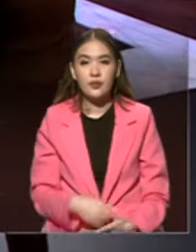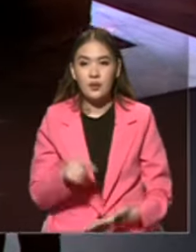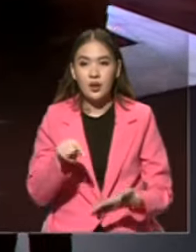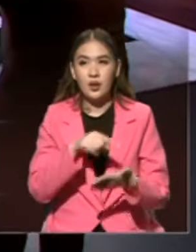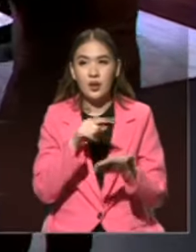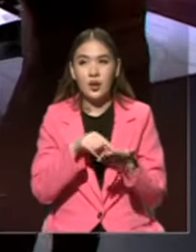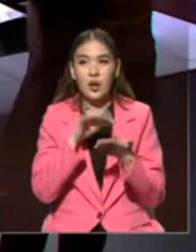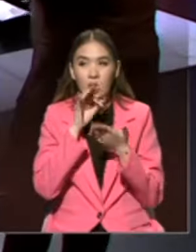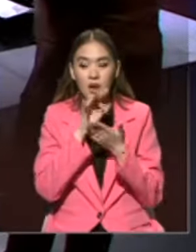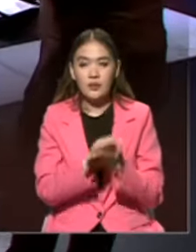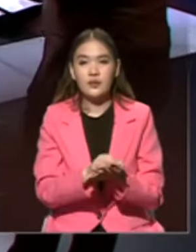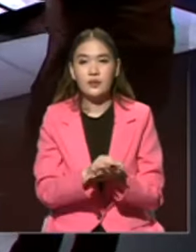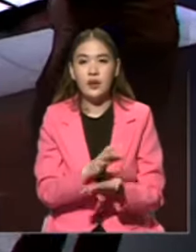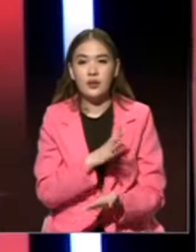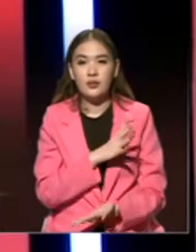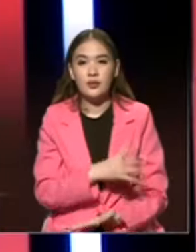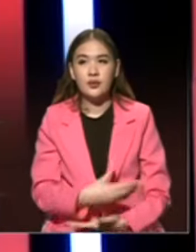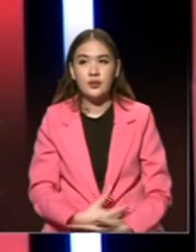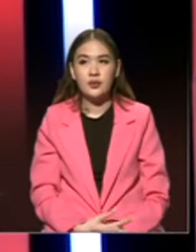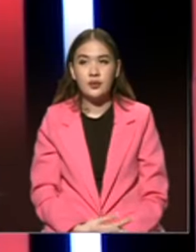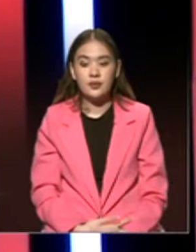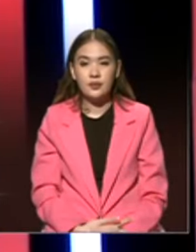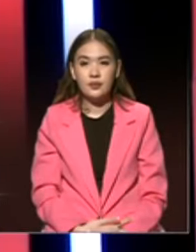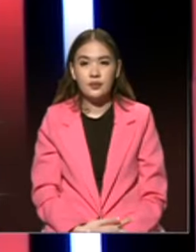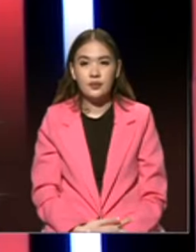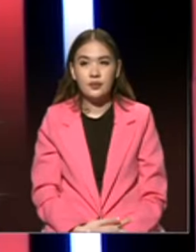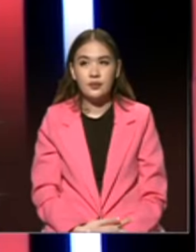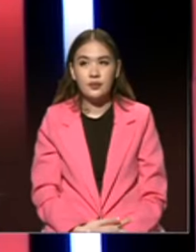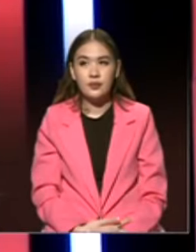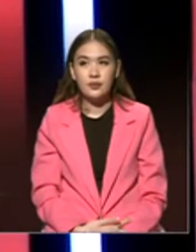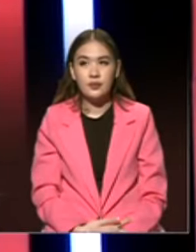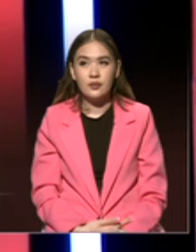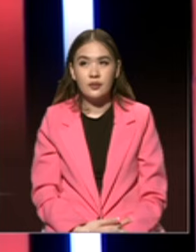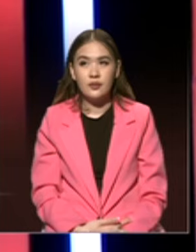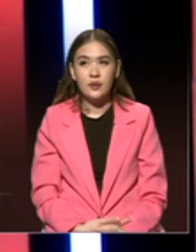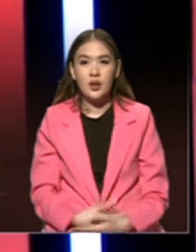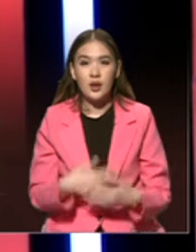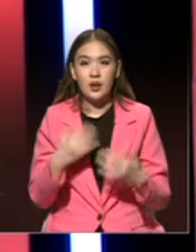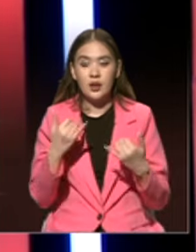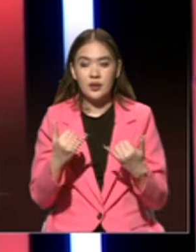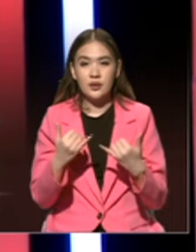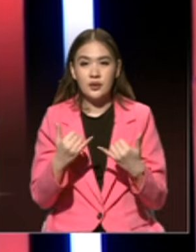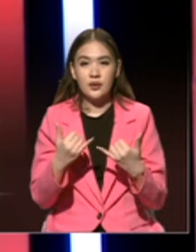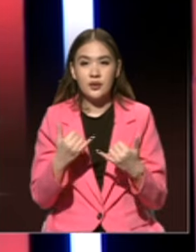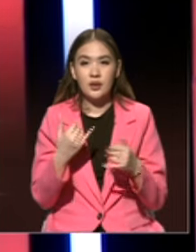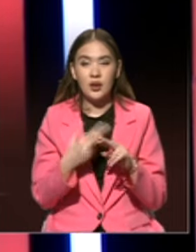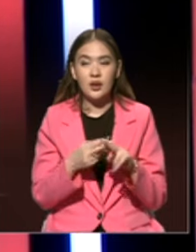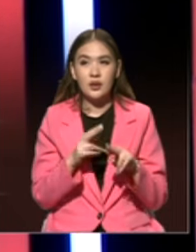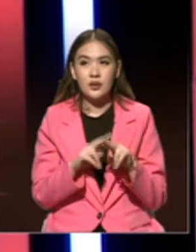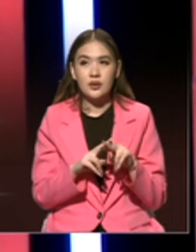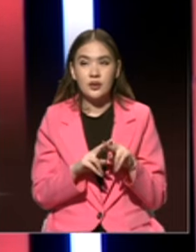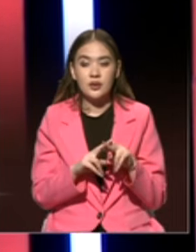Сұрағыңызға жауап алдыңыз деп ойлаймын. Қуанышты жаңалық шығар. Қазір бұл жерде дегенде,